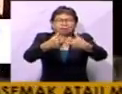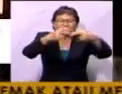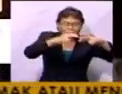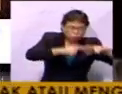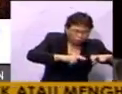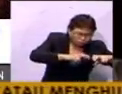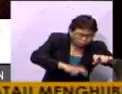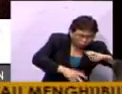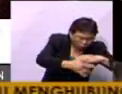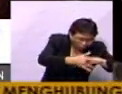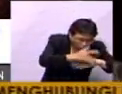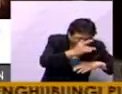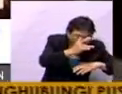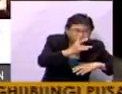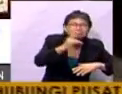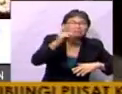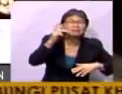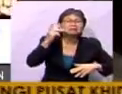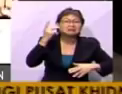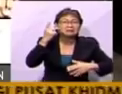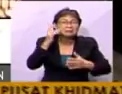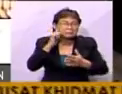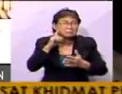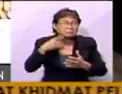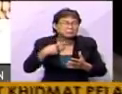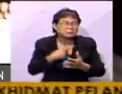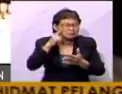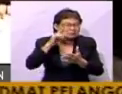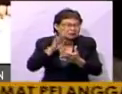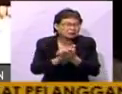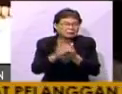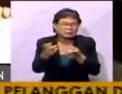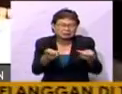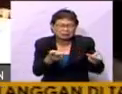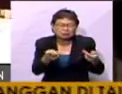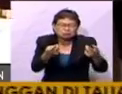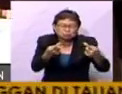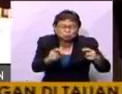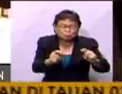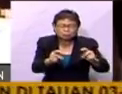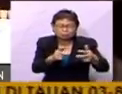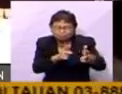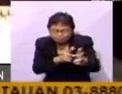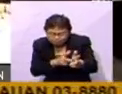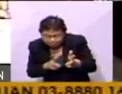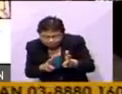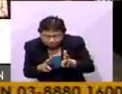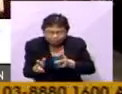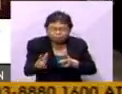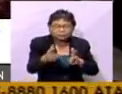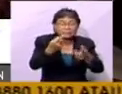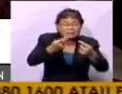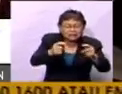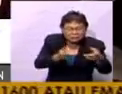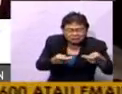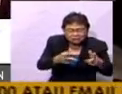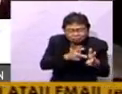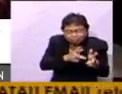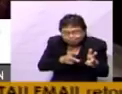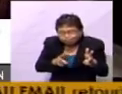awal kita percaya kereta Treton ini telah cuba memotong dan memasuki laluan